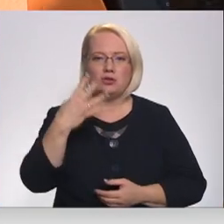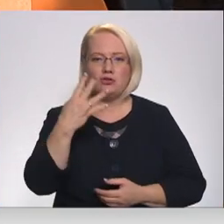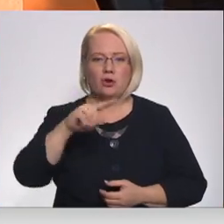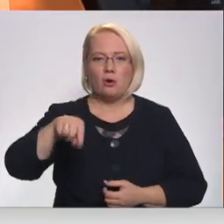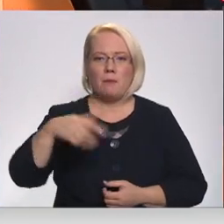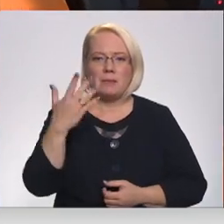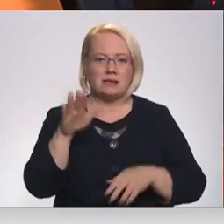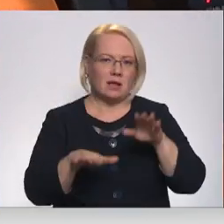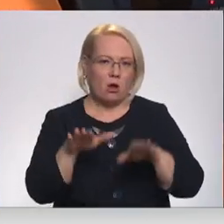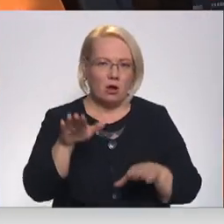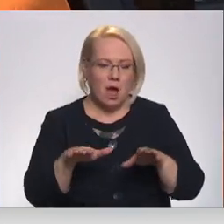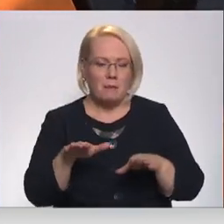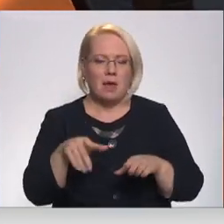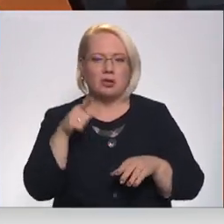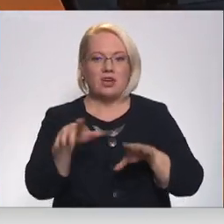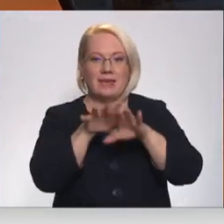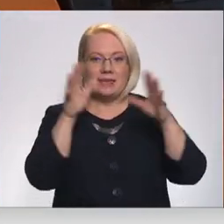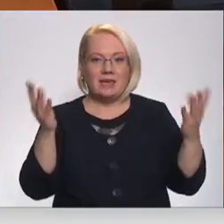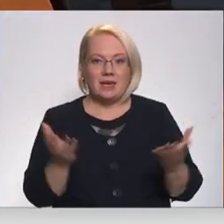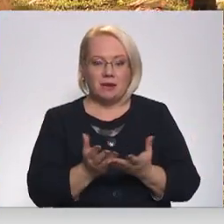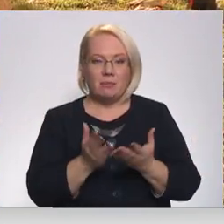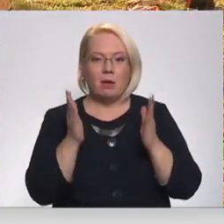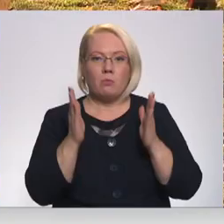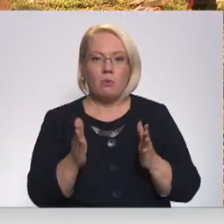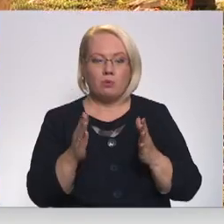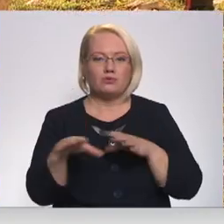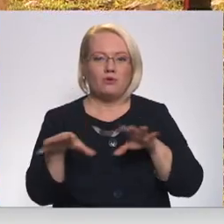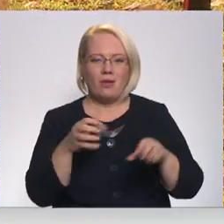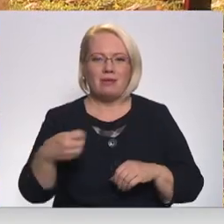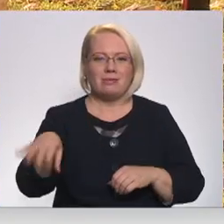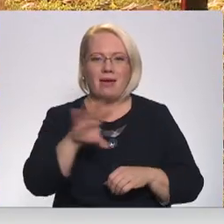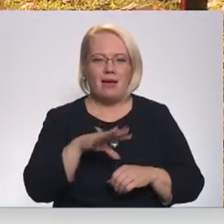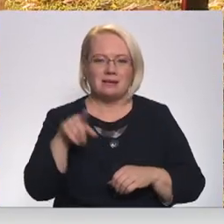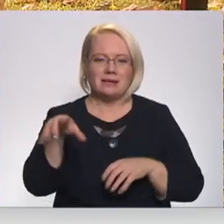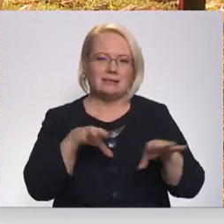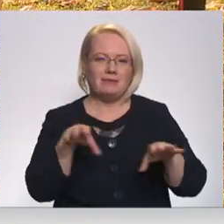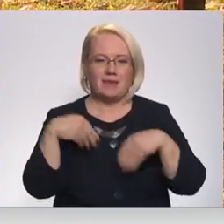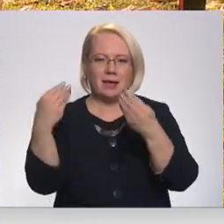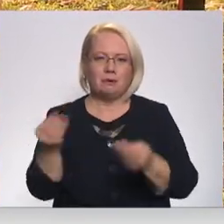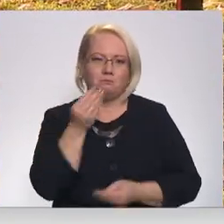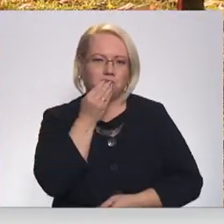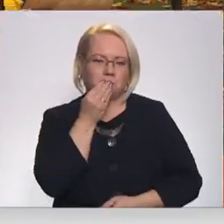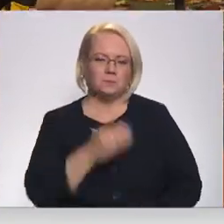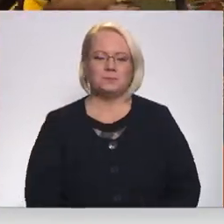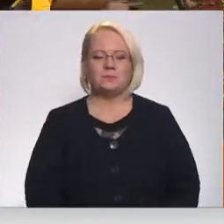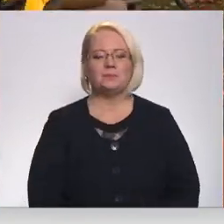254,5 kg svarā. Varenie ķirbi drīzumā nonāks zooloģiskā dārza iemītnieku ēdienkartē.